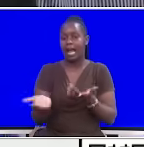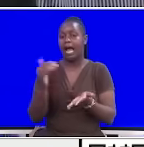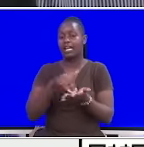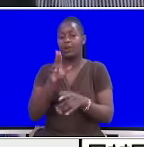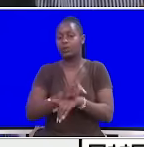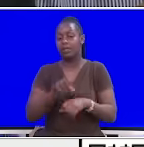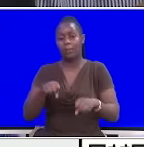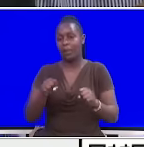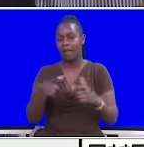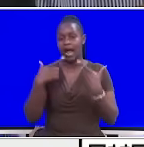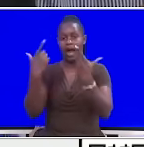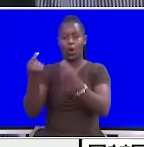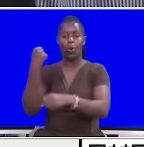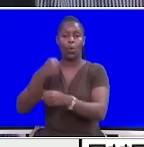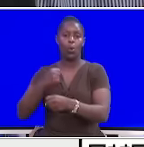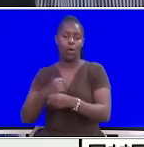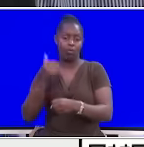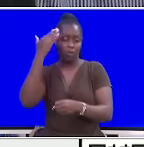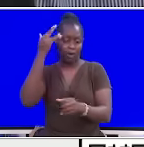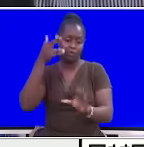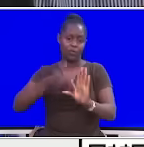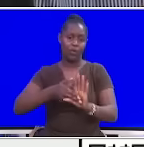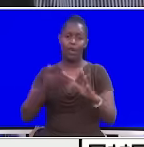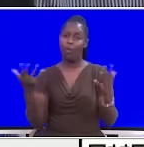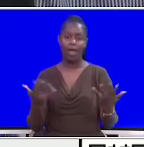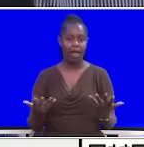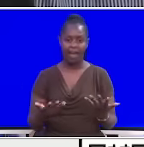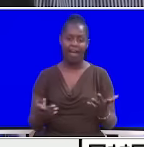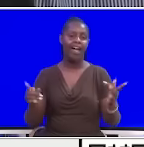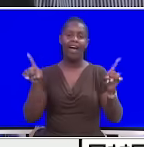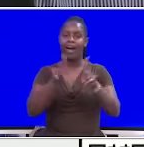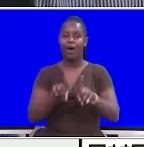na nitaingia kwa mashinani vizuri kuangalia watu wetu na pia